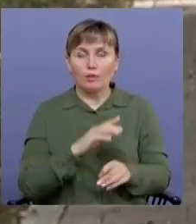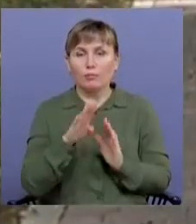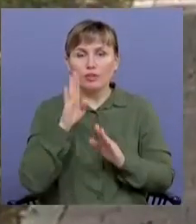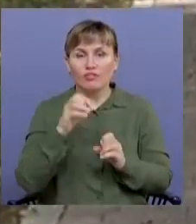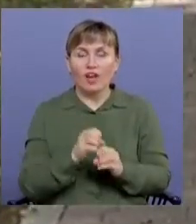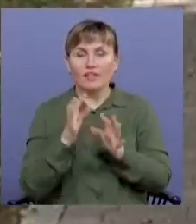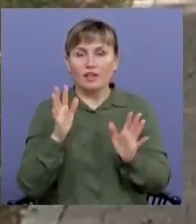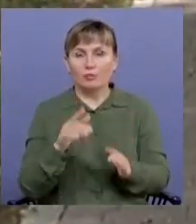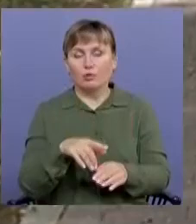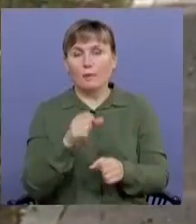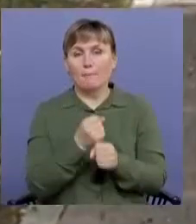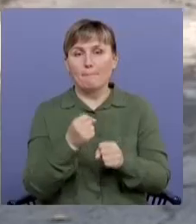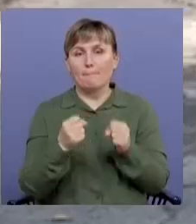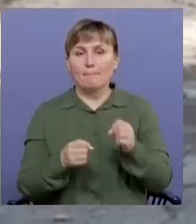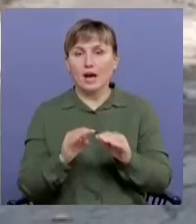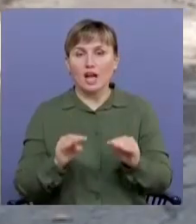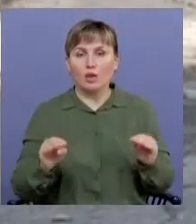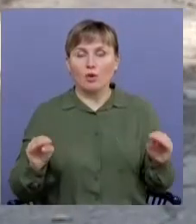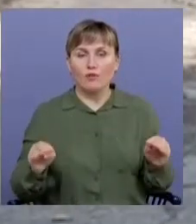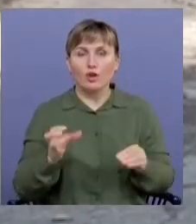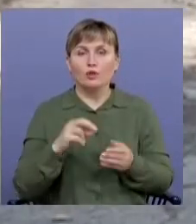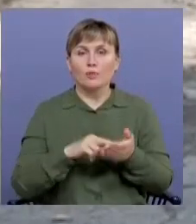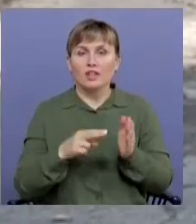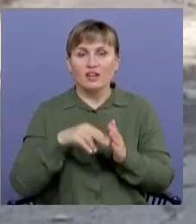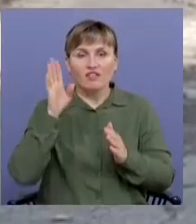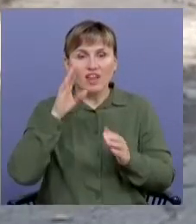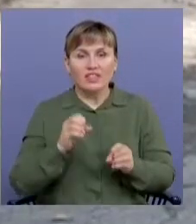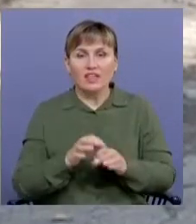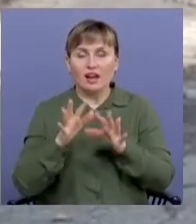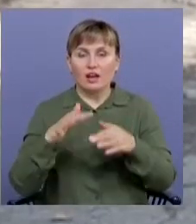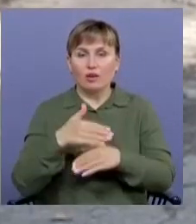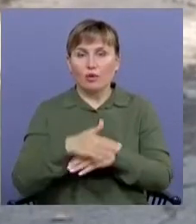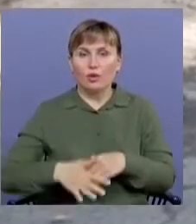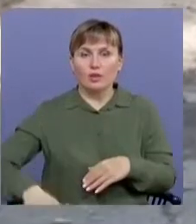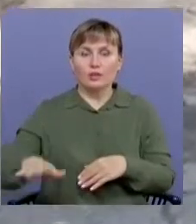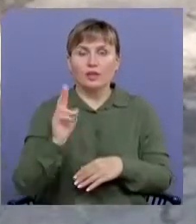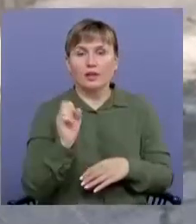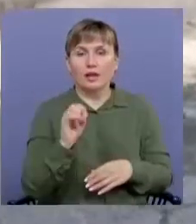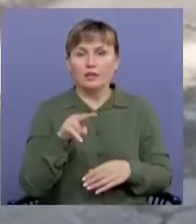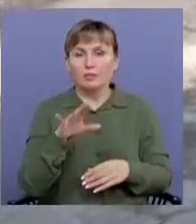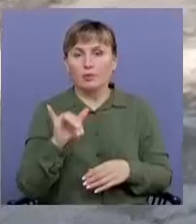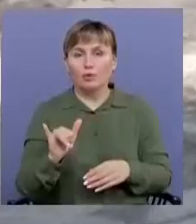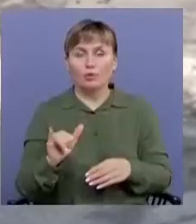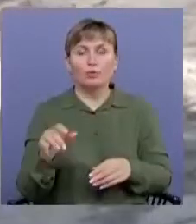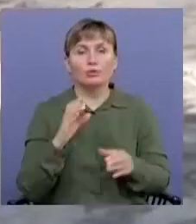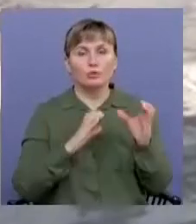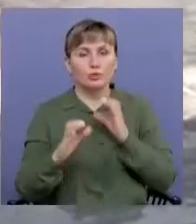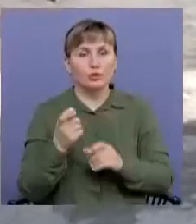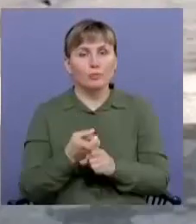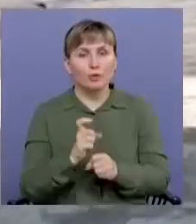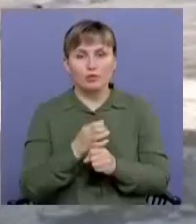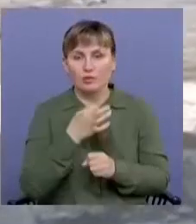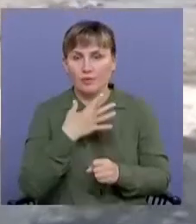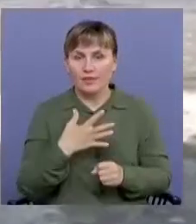фонтаном расположится парковка. Еще один фонтан планируют возвести здесь, на площади перед КЗНПУ. Студентам такая задумка архитекторов точно придется по